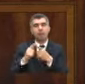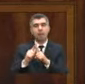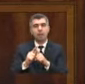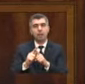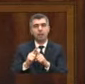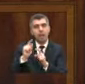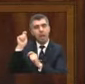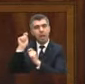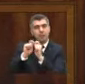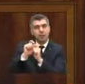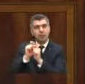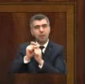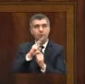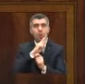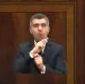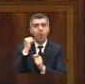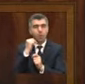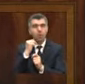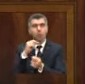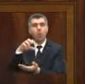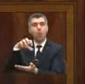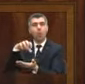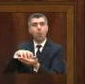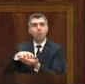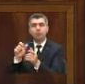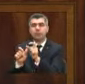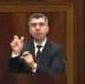الاحتلال الإسرائيلي في حق القدس والمقدسيين،